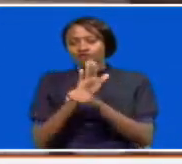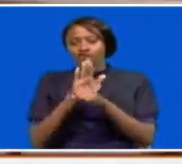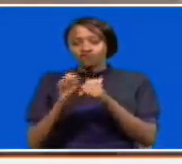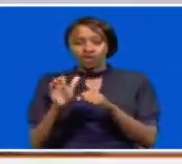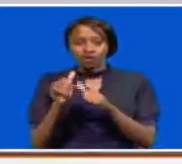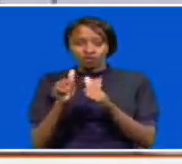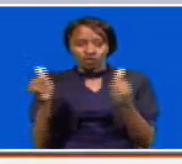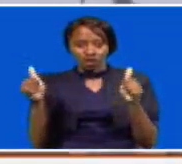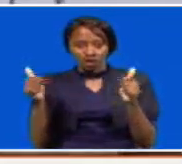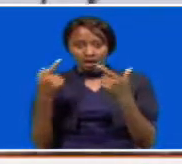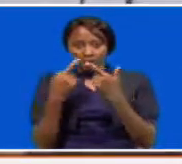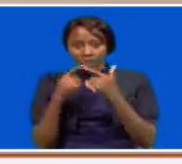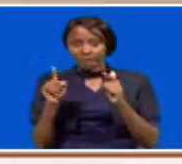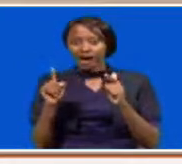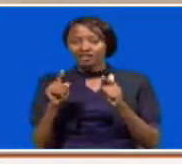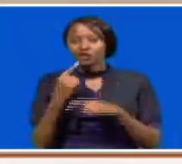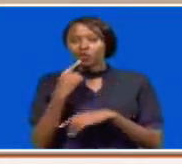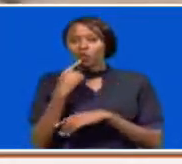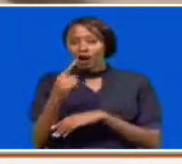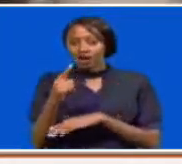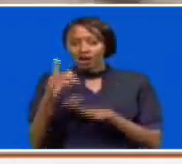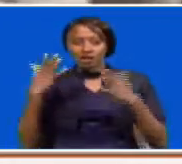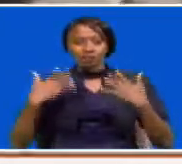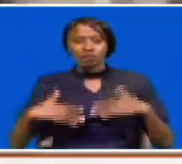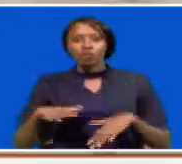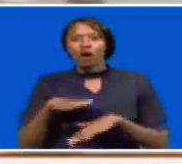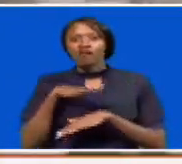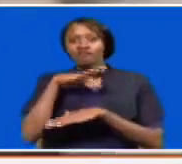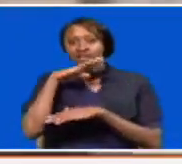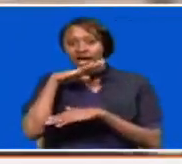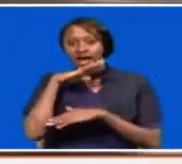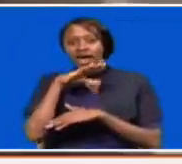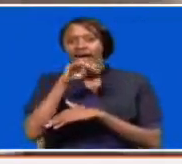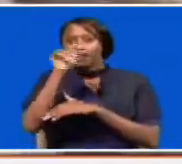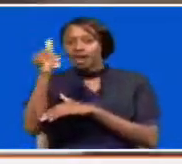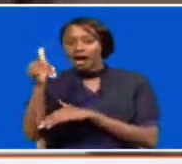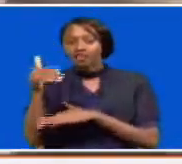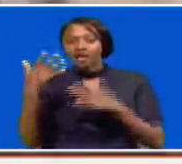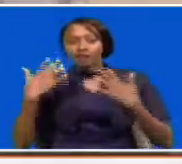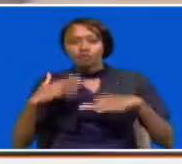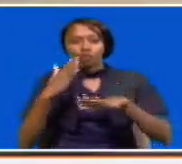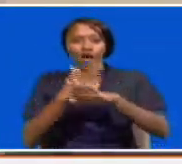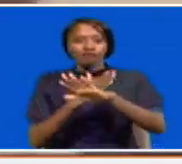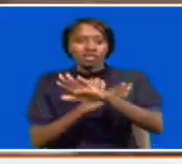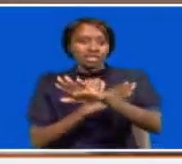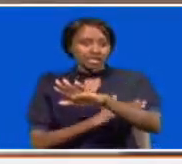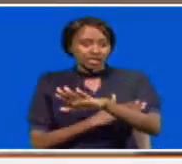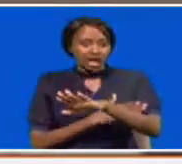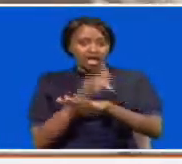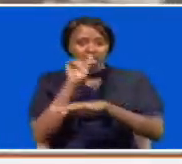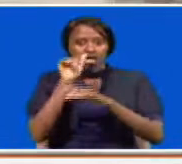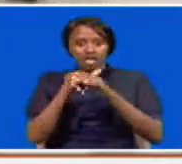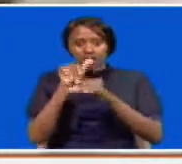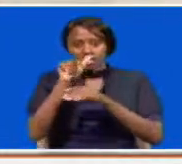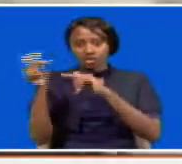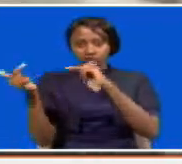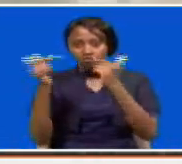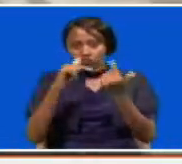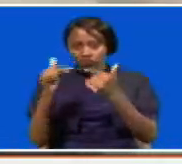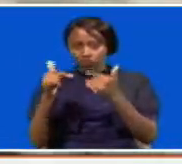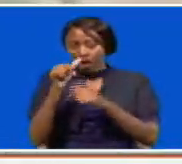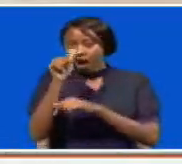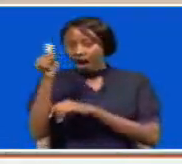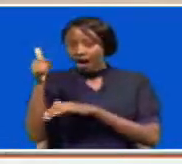concluded. Zaidi ya watu 100 wameripotiwa kuuawa na wengine kujeruhiwa kwenye makabiliano. Kwa sasa mataifa